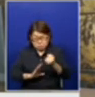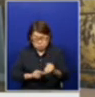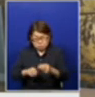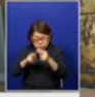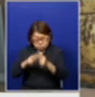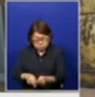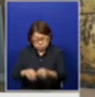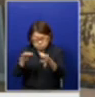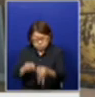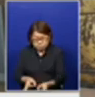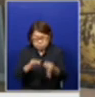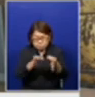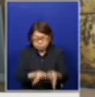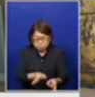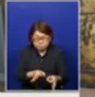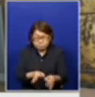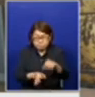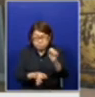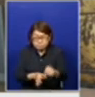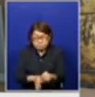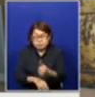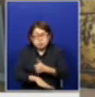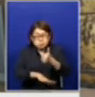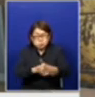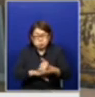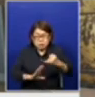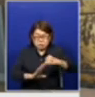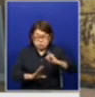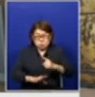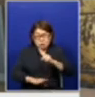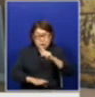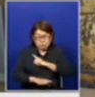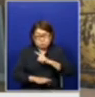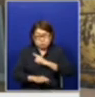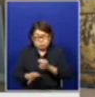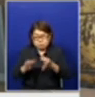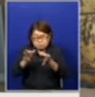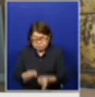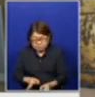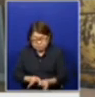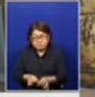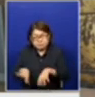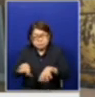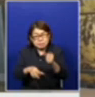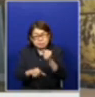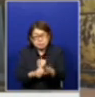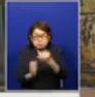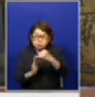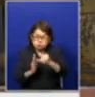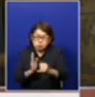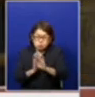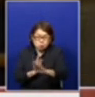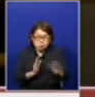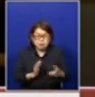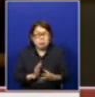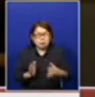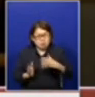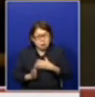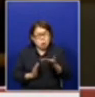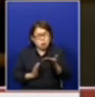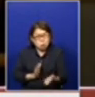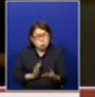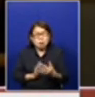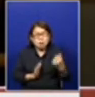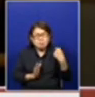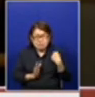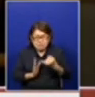ของท่านผู้ว่าผมอยากจะให้ล็อตแรกเนี่ย10จังหวัดที่ไม่มีโควิดเนี่ยผู้ว่าคุยกับศึกษาธิการจังหวั